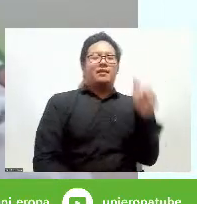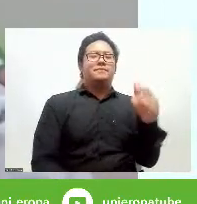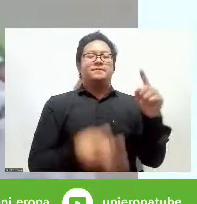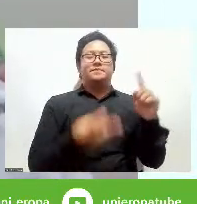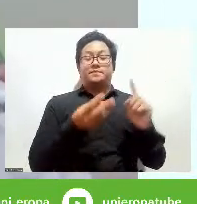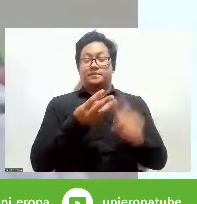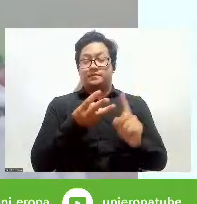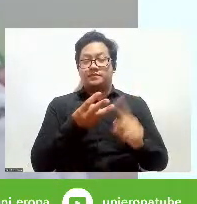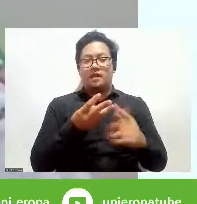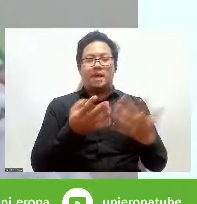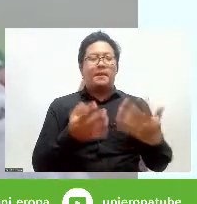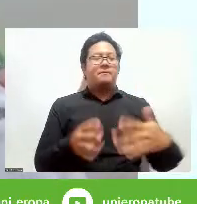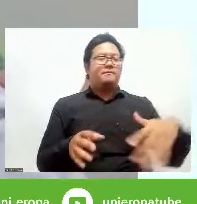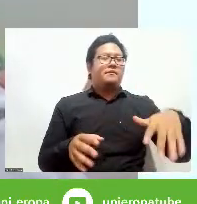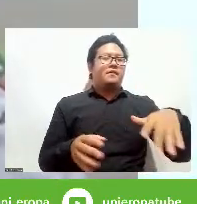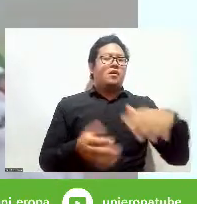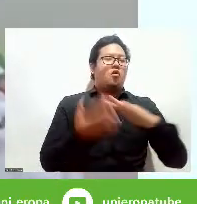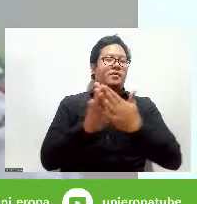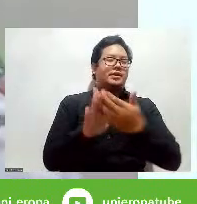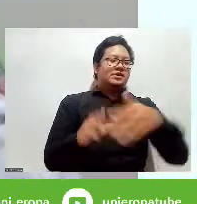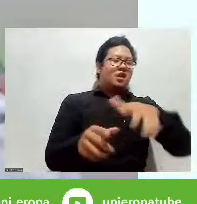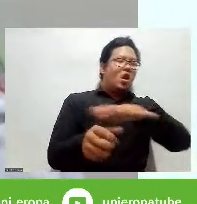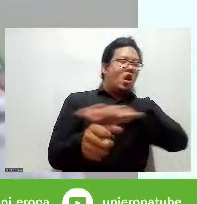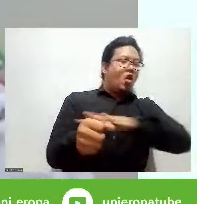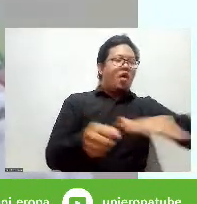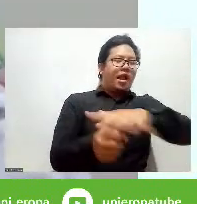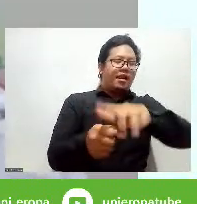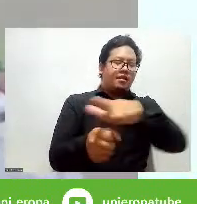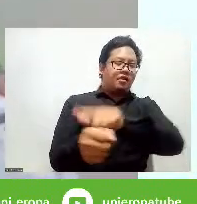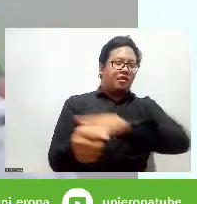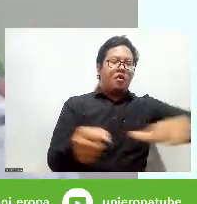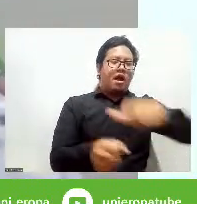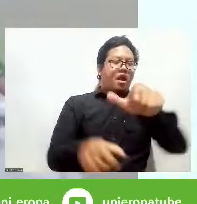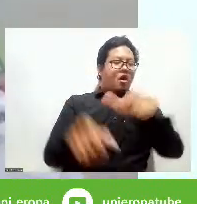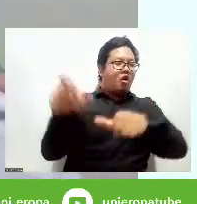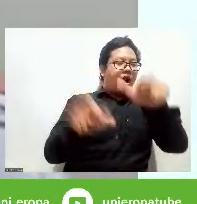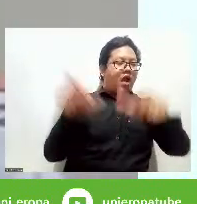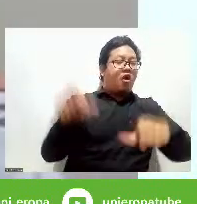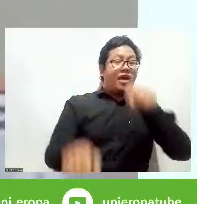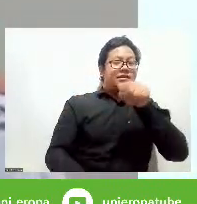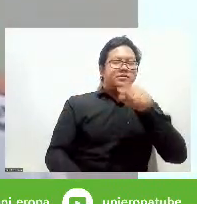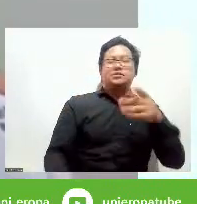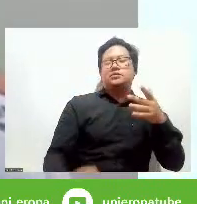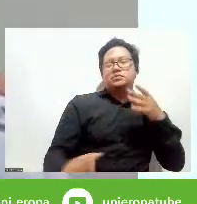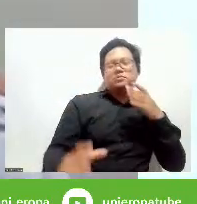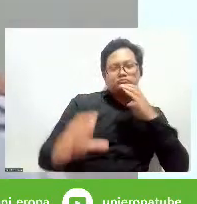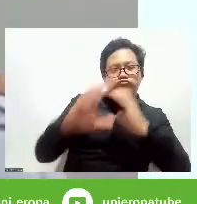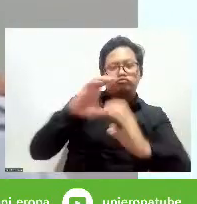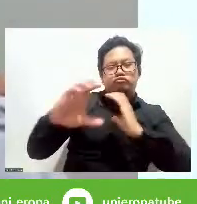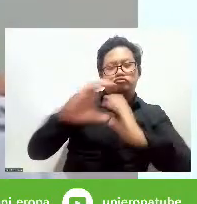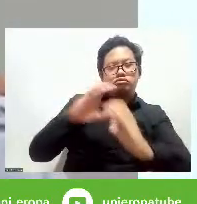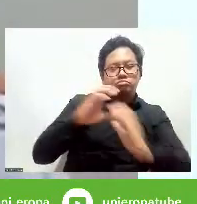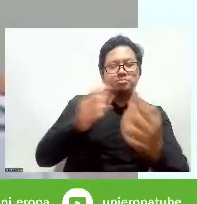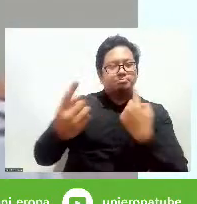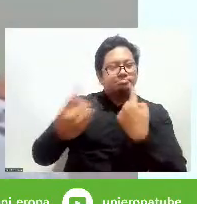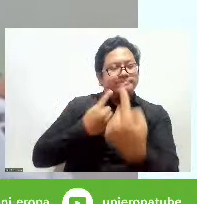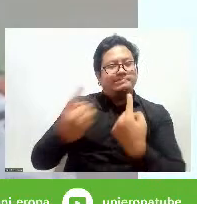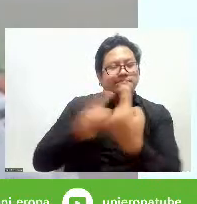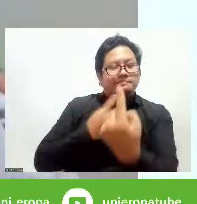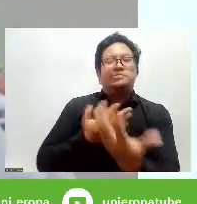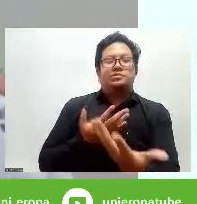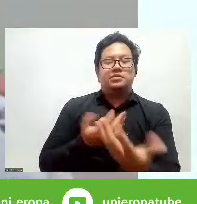communities dengan orang-orang disana sebagai Express dalam eh